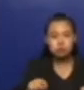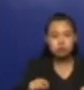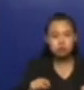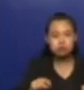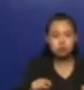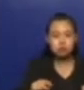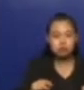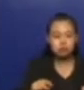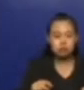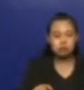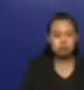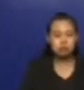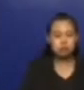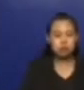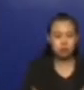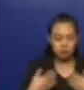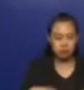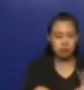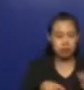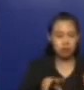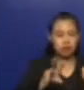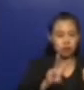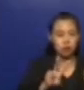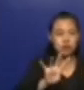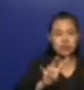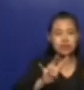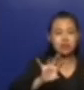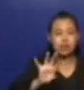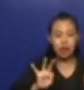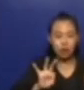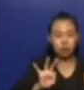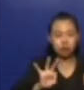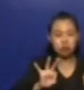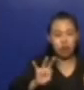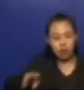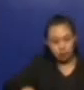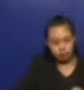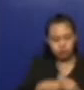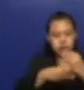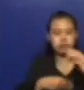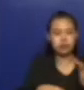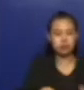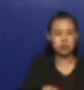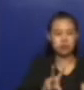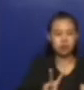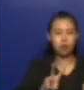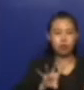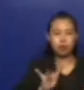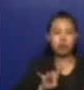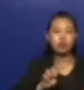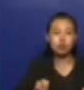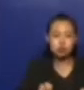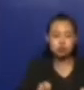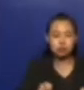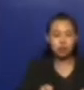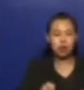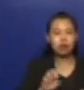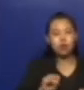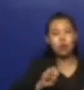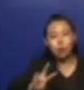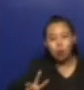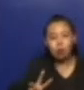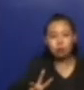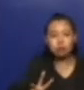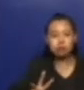อยู่279มาตราเขียนไว้เป็น280จะเลยให้มีสว.